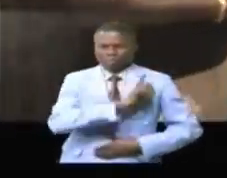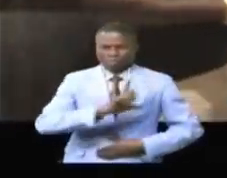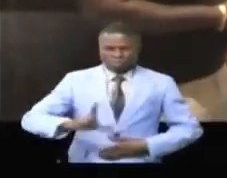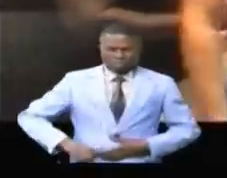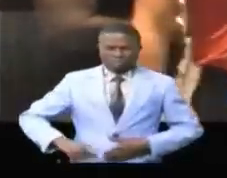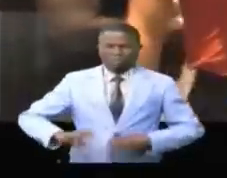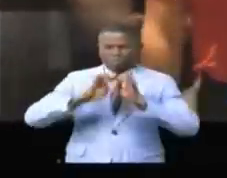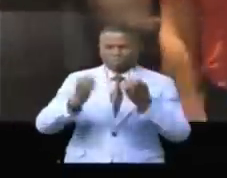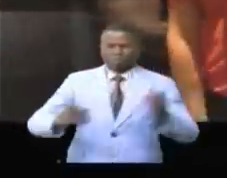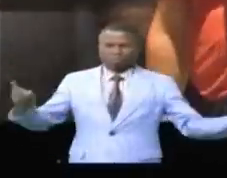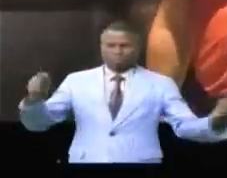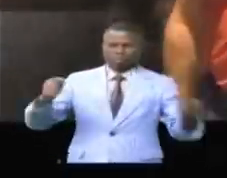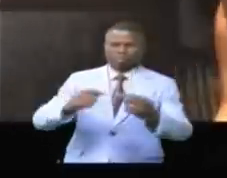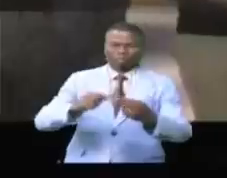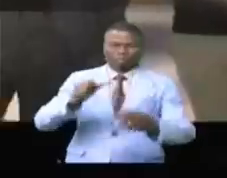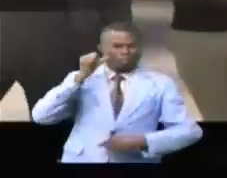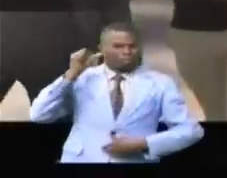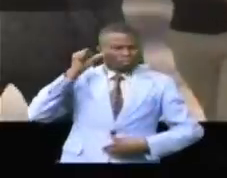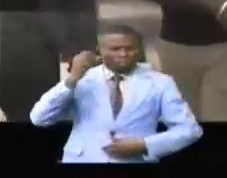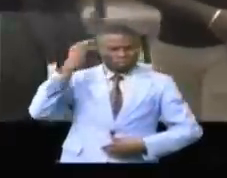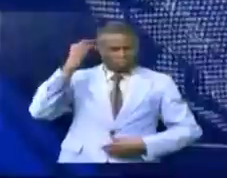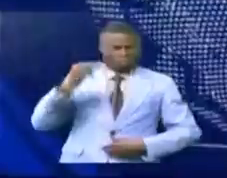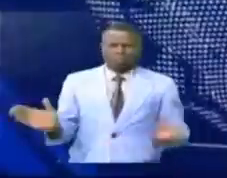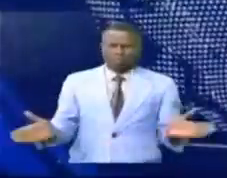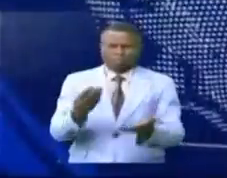qui a accompagné le ministre des Sports.